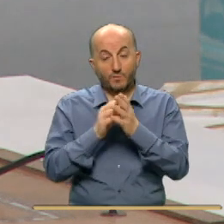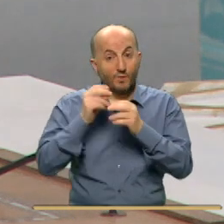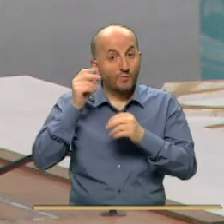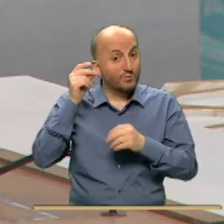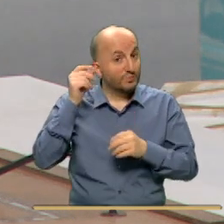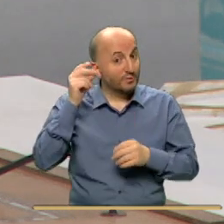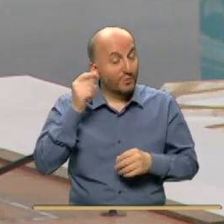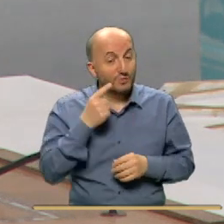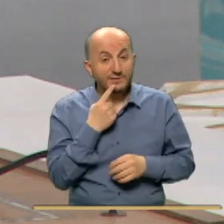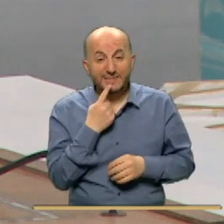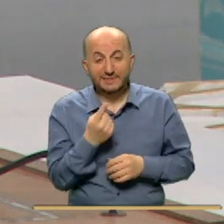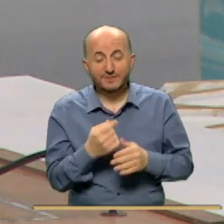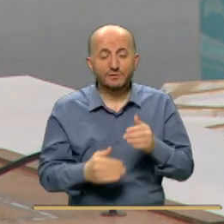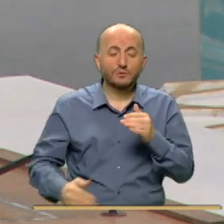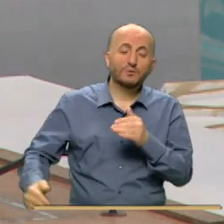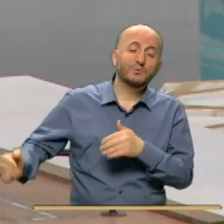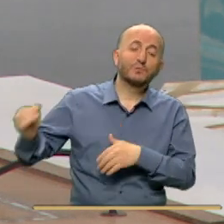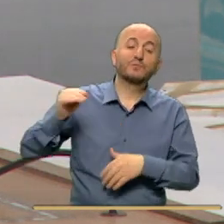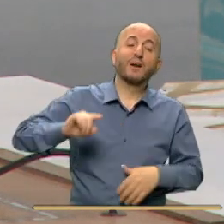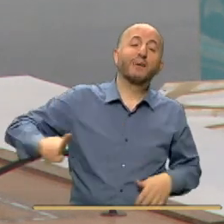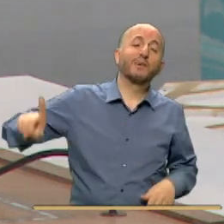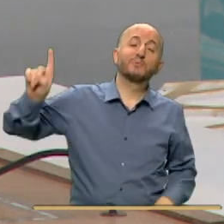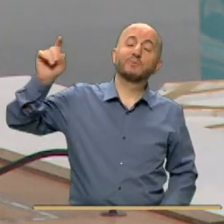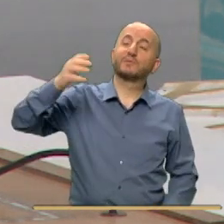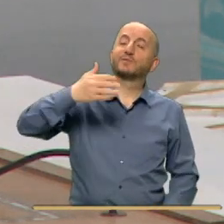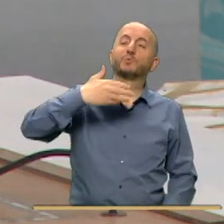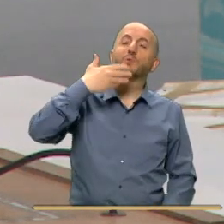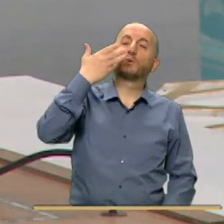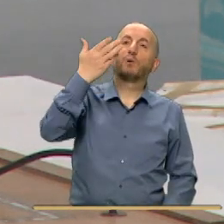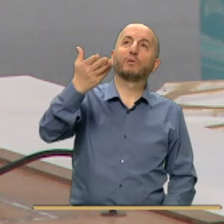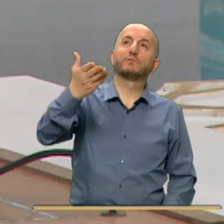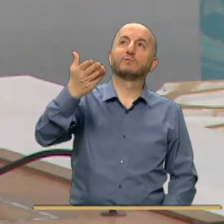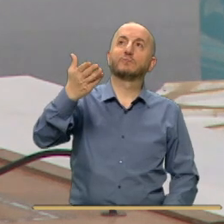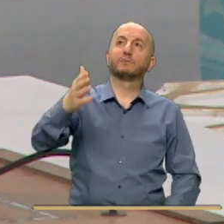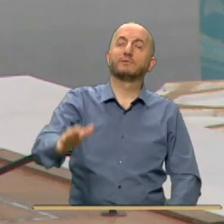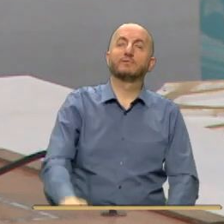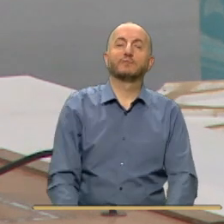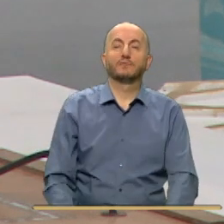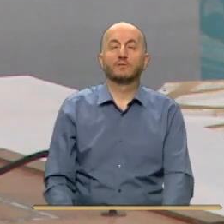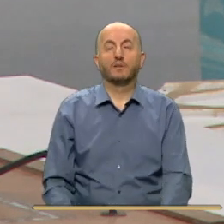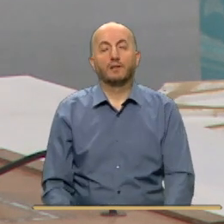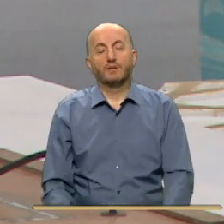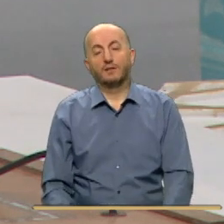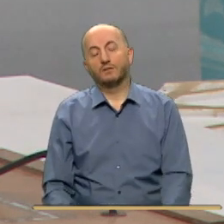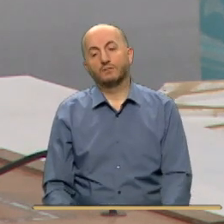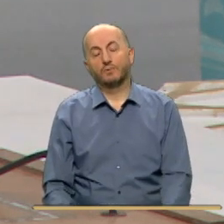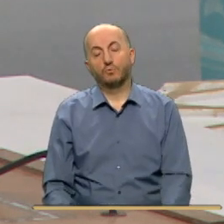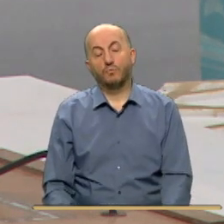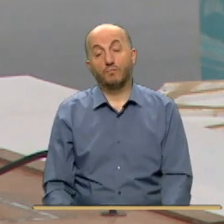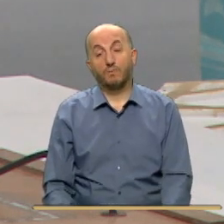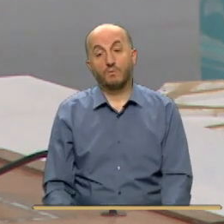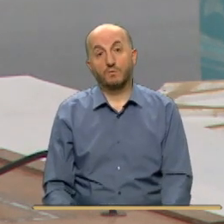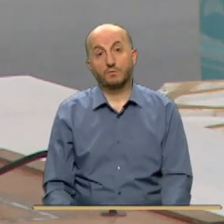unutuyoruz dedik. Yüce Rabbimiz buyuruyor ki, وَلَا تَكُونُوا كَالَّذ۪ينَ نَسُوا اللّٰهَ فَاَنْسَاهُمْ